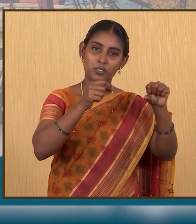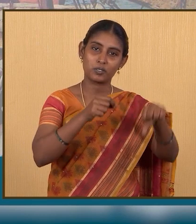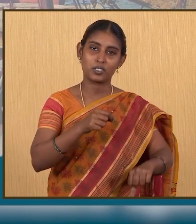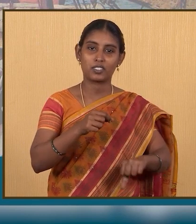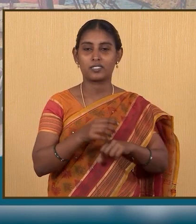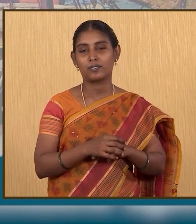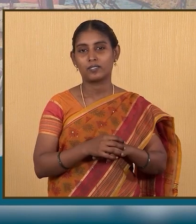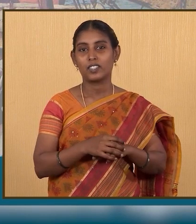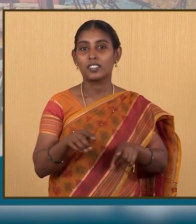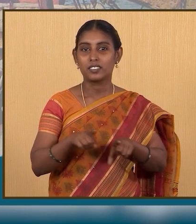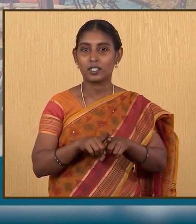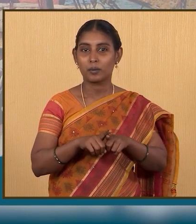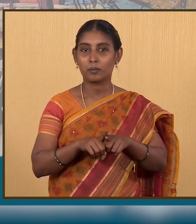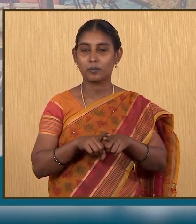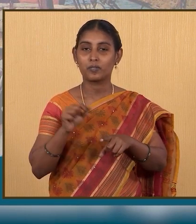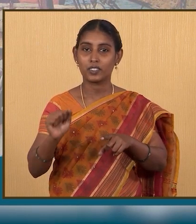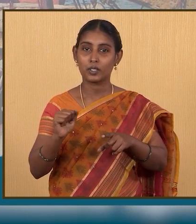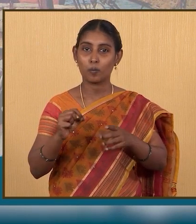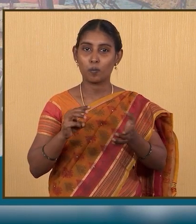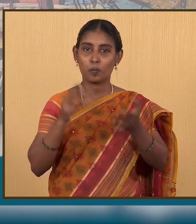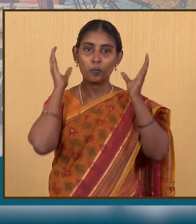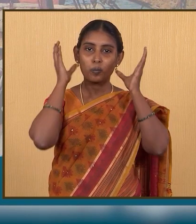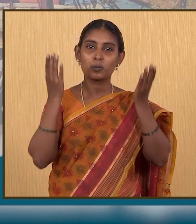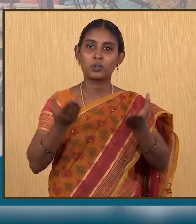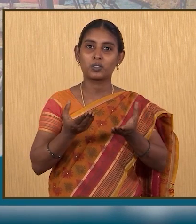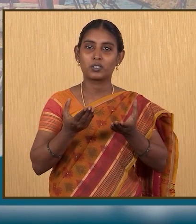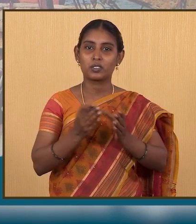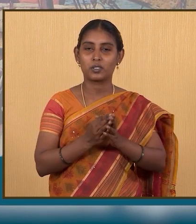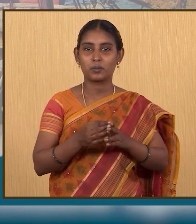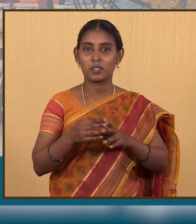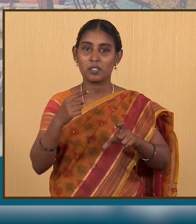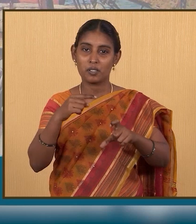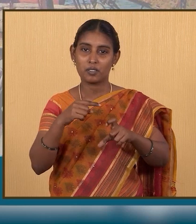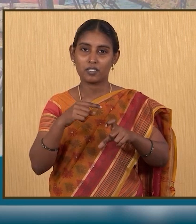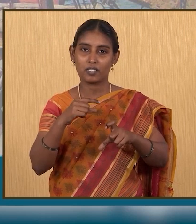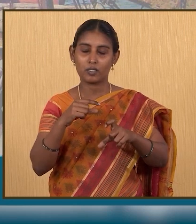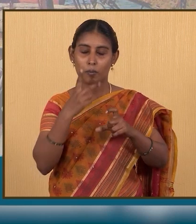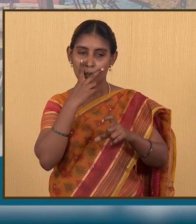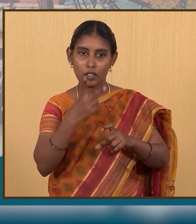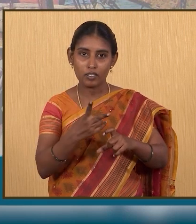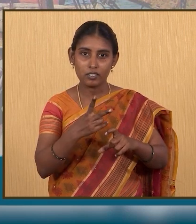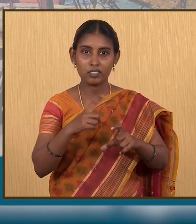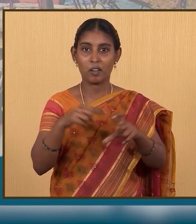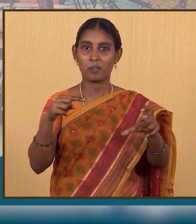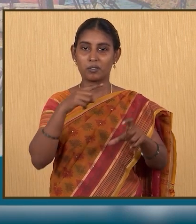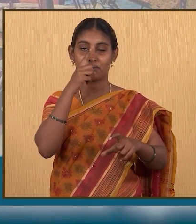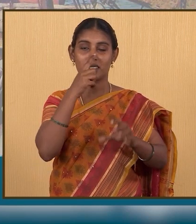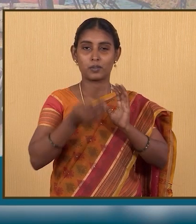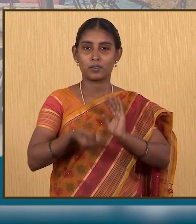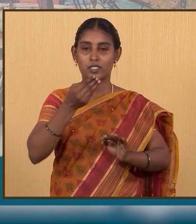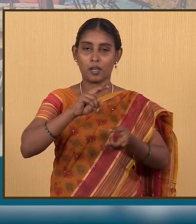வீழ்ச்சி அடைஞ்சிடுவாங்க. இந்த சம்பவம் முகலாய பேரவையில் ஆங்கிலேயர்களோட கௌரவம்